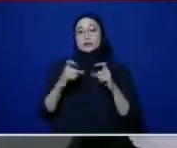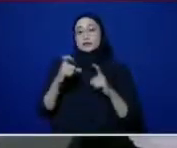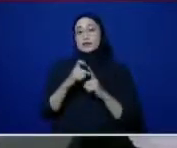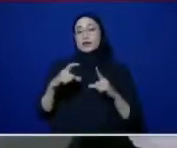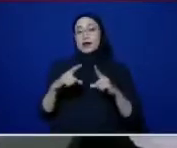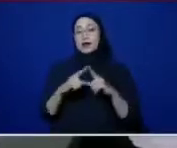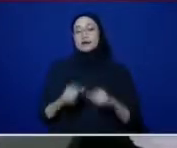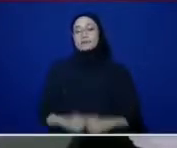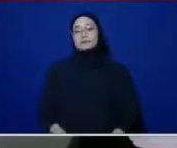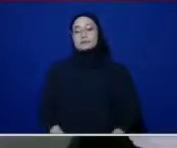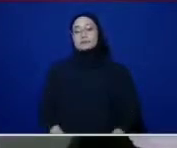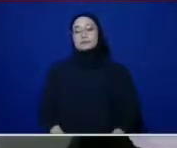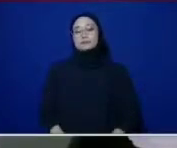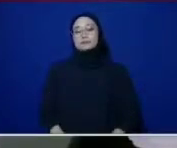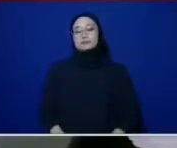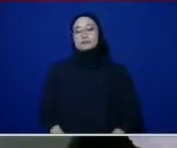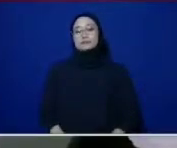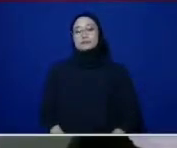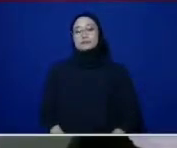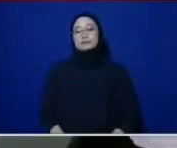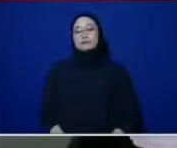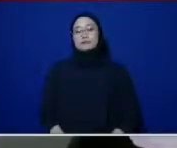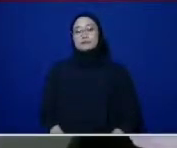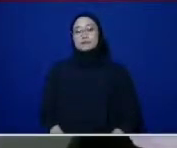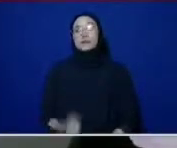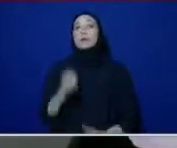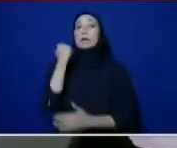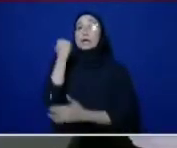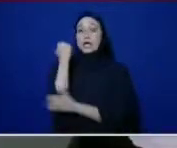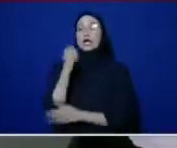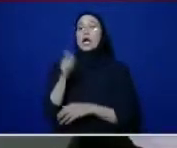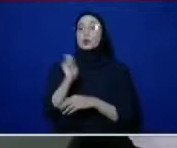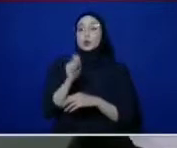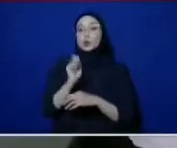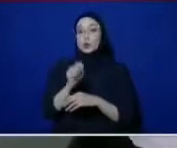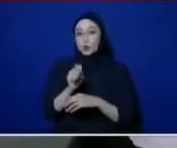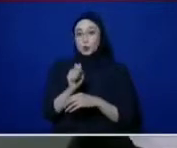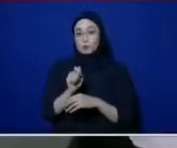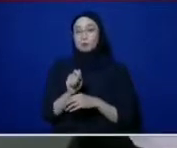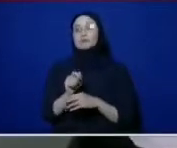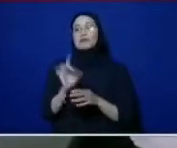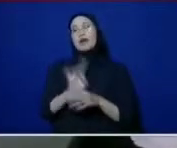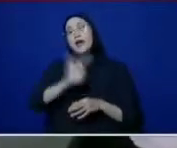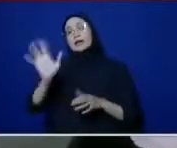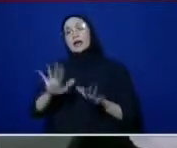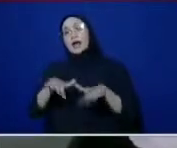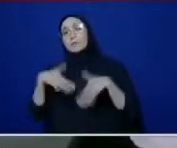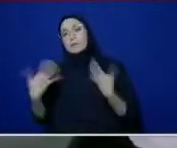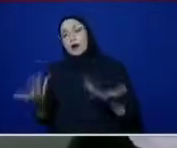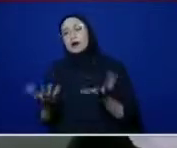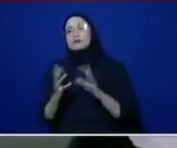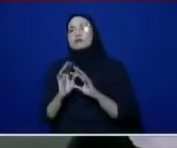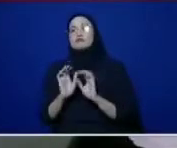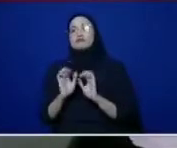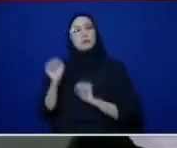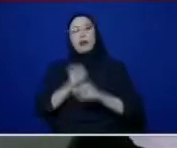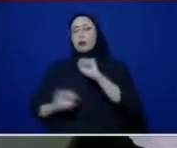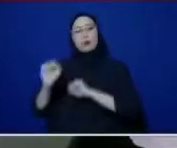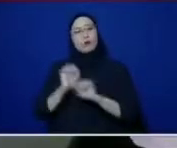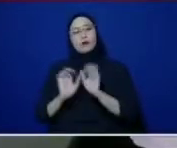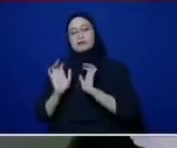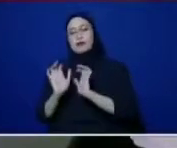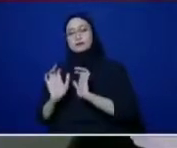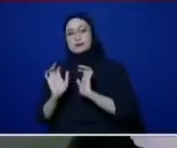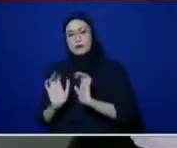di samping penegakan hukum, kita juga telah mengerjakan banyak hal. Mungkin